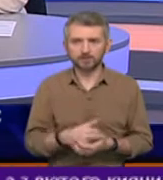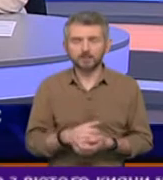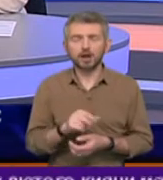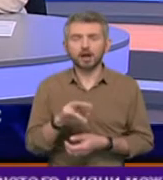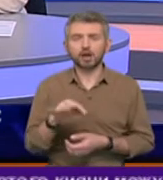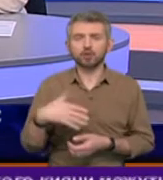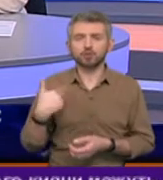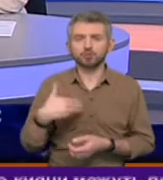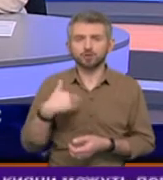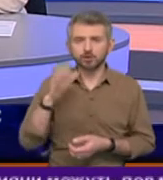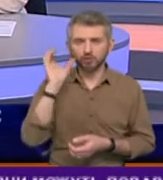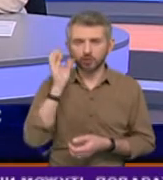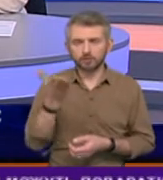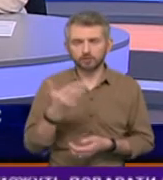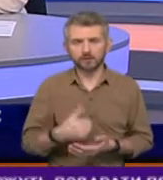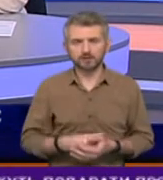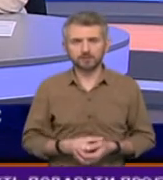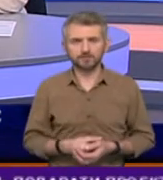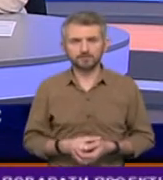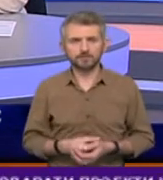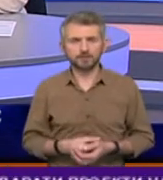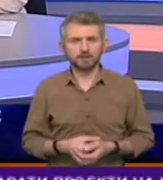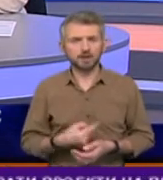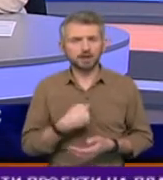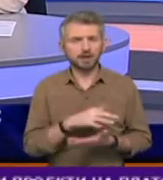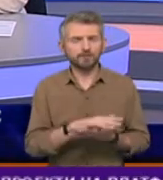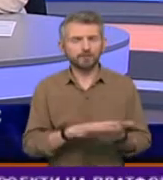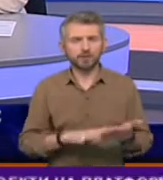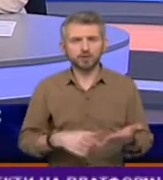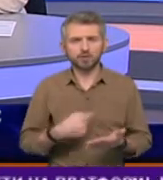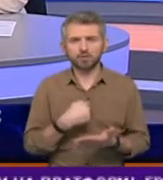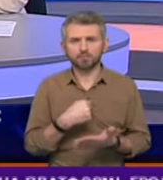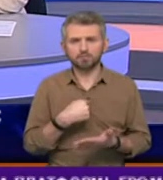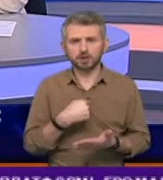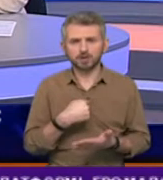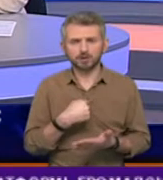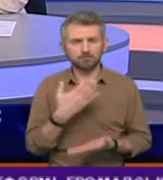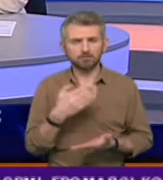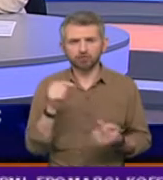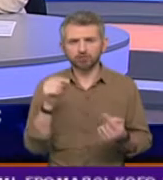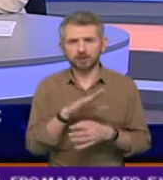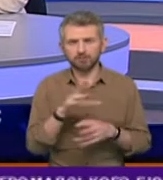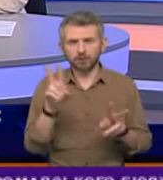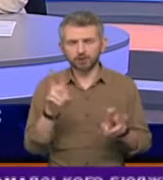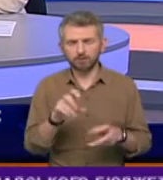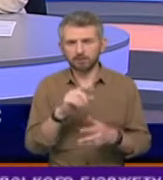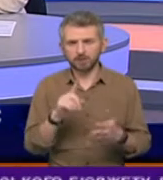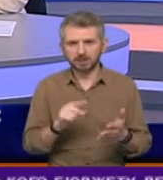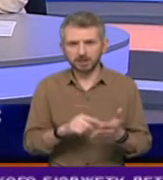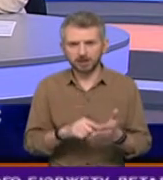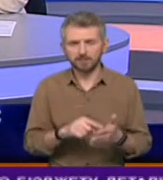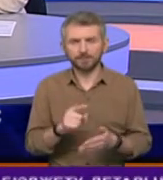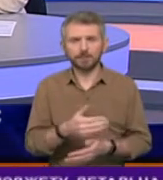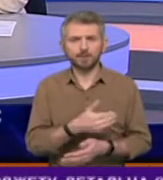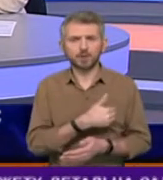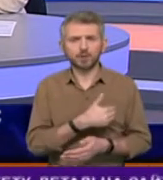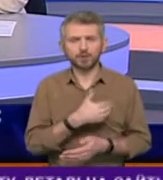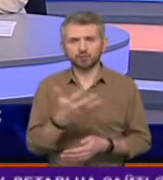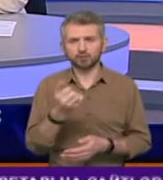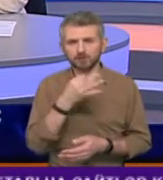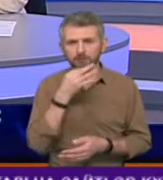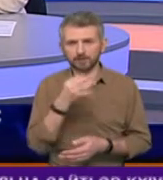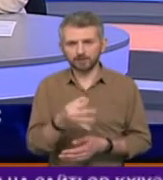вищої освіти, які тимчасово переміщені. Тобто, дійсно, принцип такий, що абсолютно рівні мають бути завдання і рівні принципи